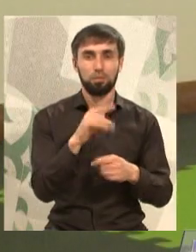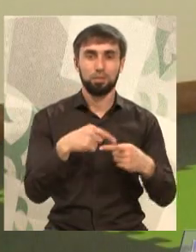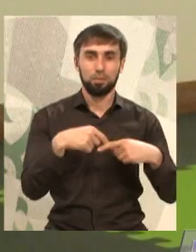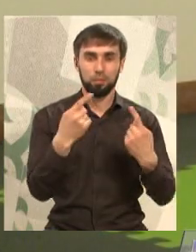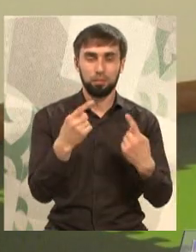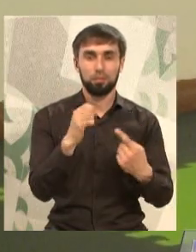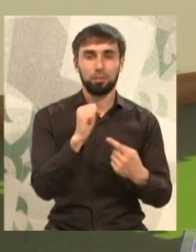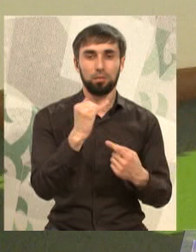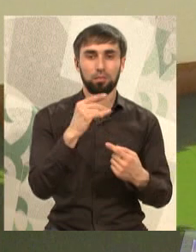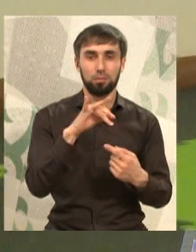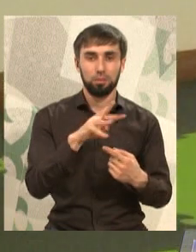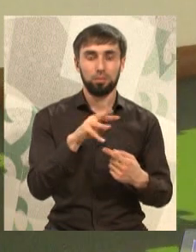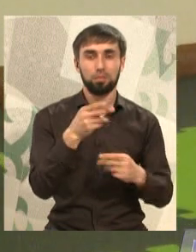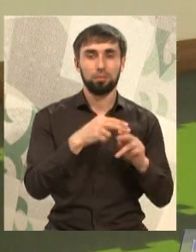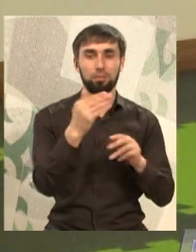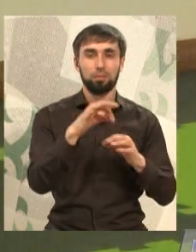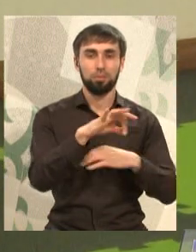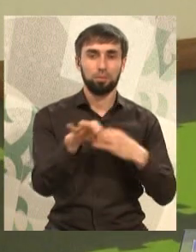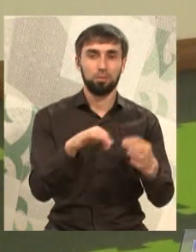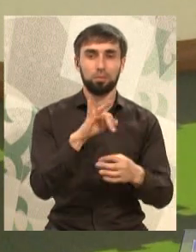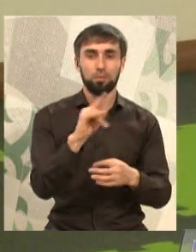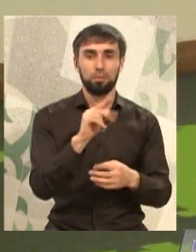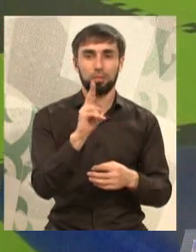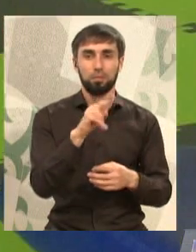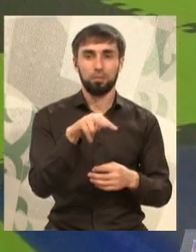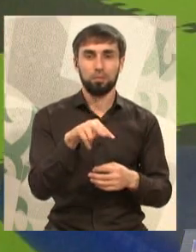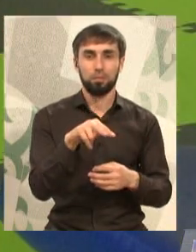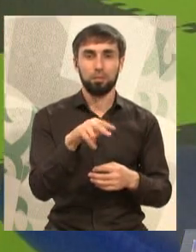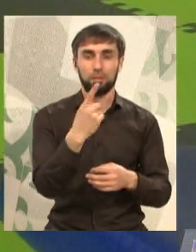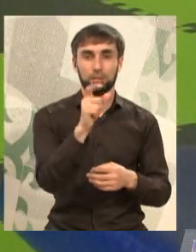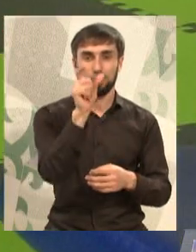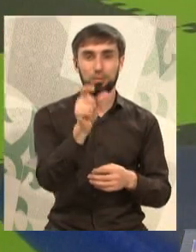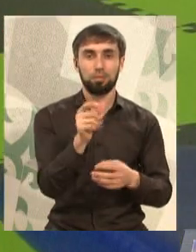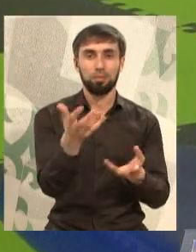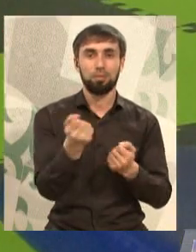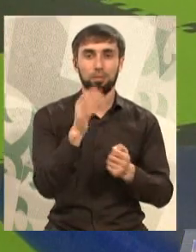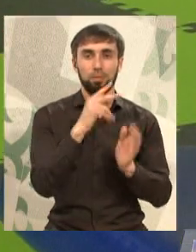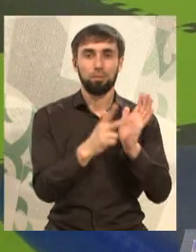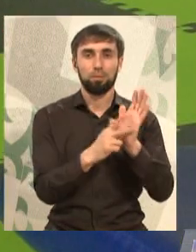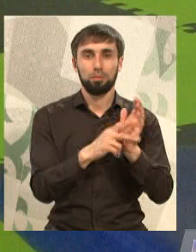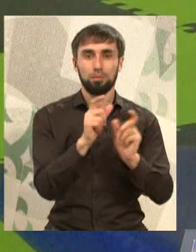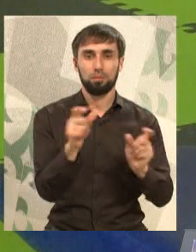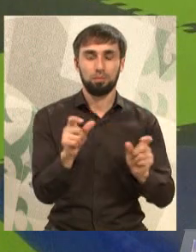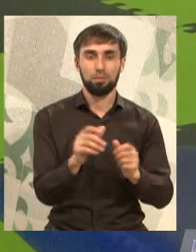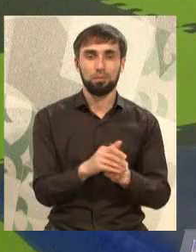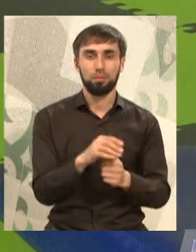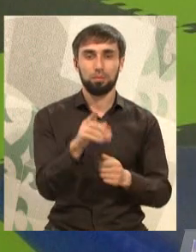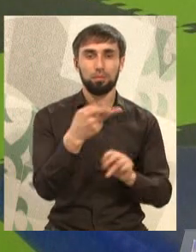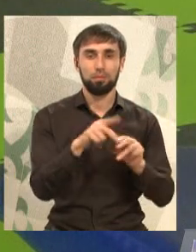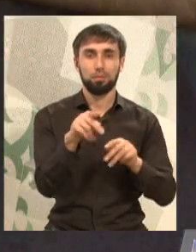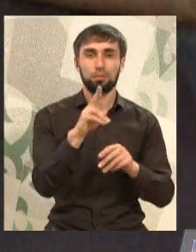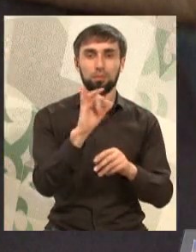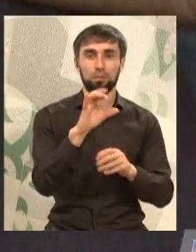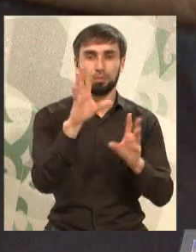аутизма. Проект фонда КДЛ. Один специалист может принимать до 8 человек за весь курс, который состоит из 10 дней. Теперь